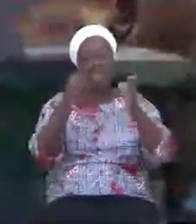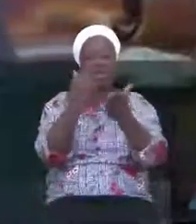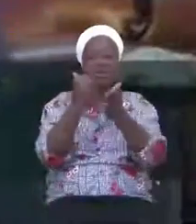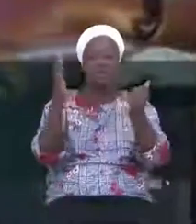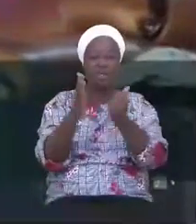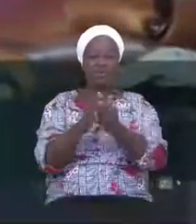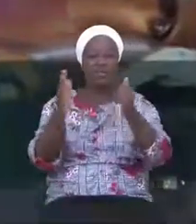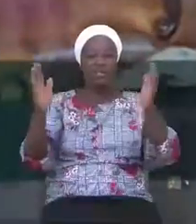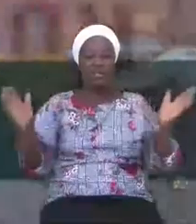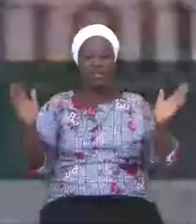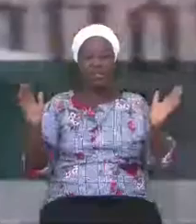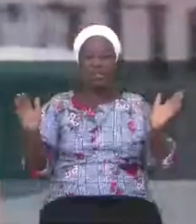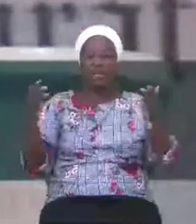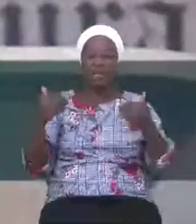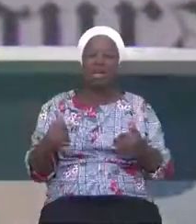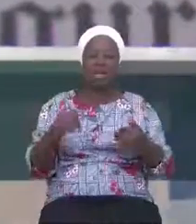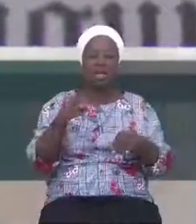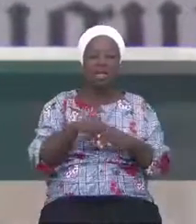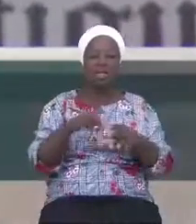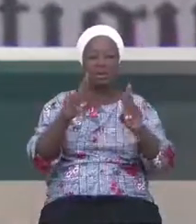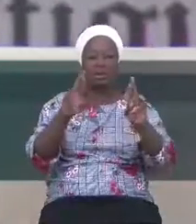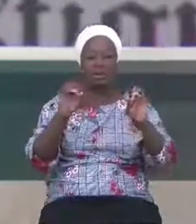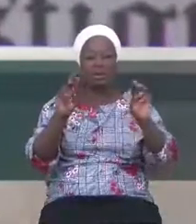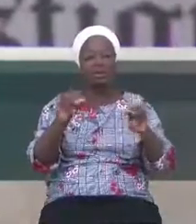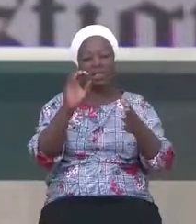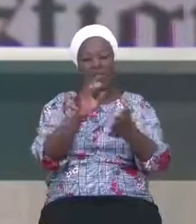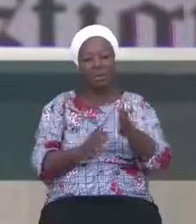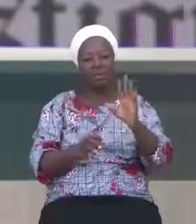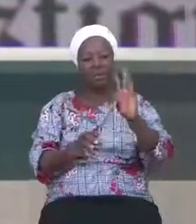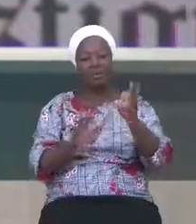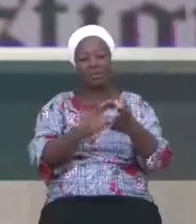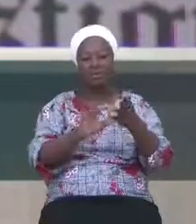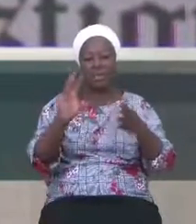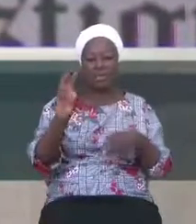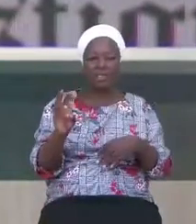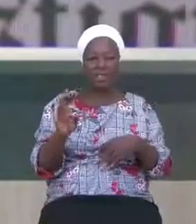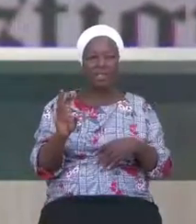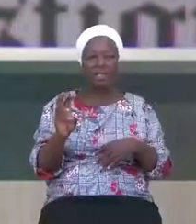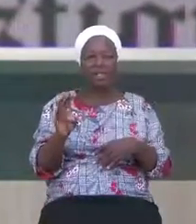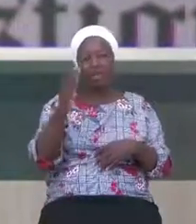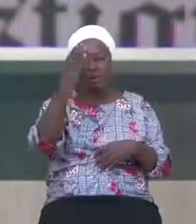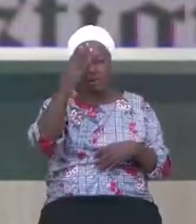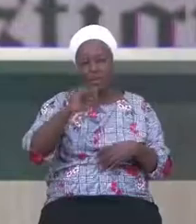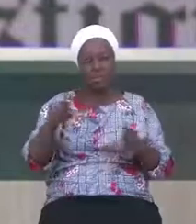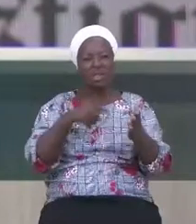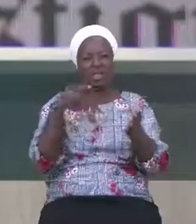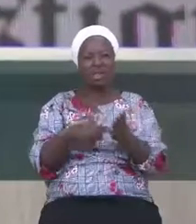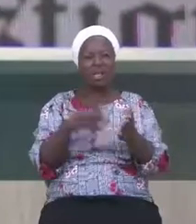Voyons. Romains 6, verset 6. Romains 6,